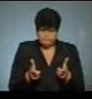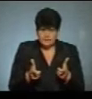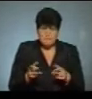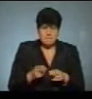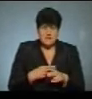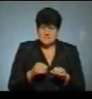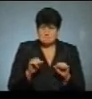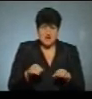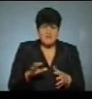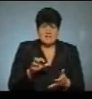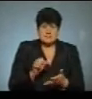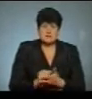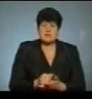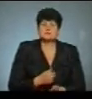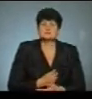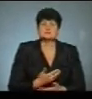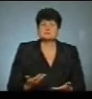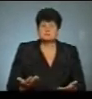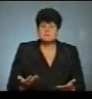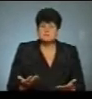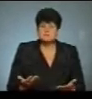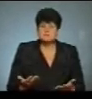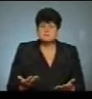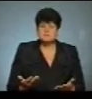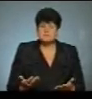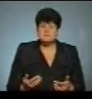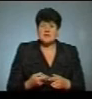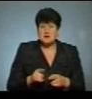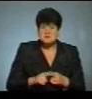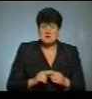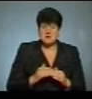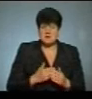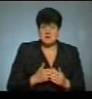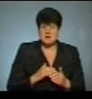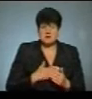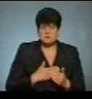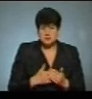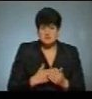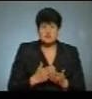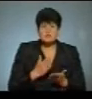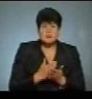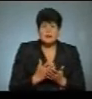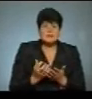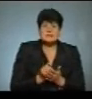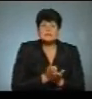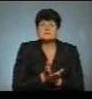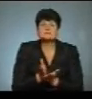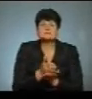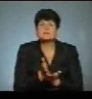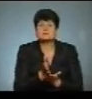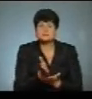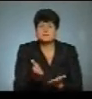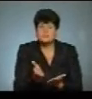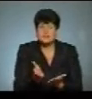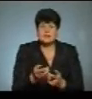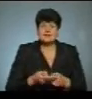права займатися цією діяльністю, а ця активність однаково мусить знайти вектор виходу.